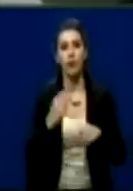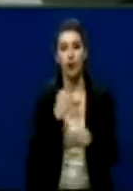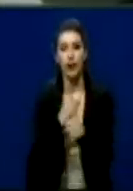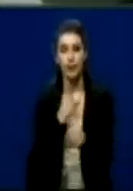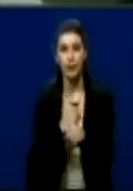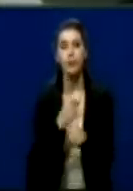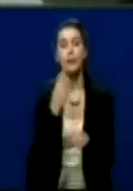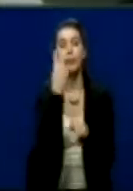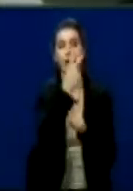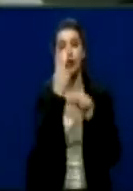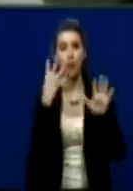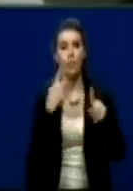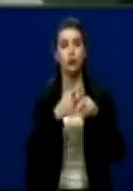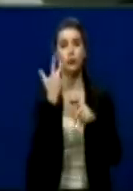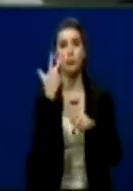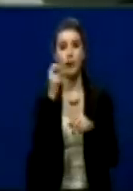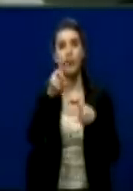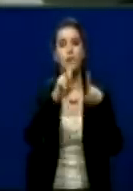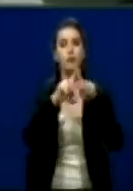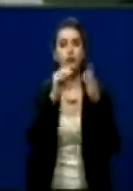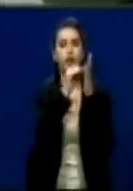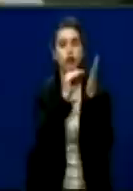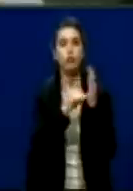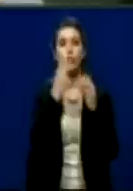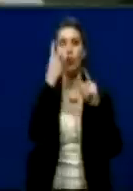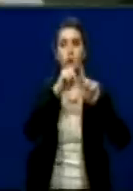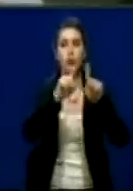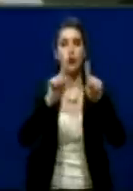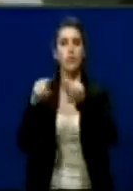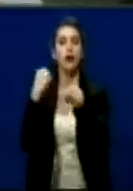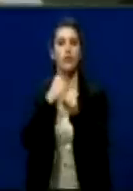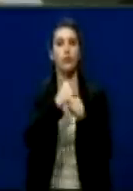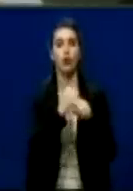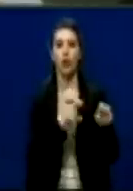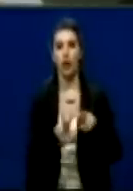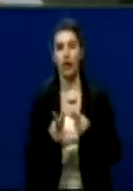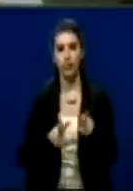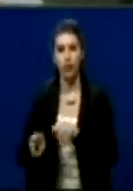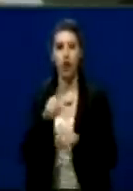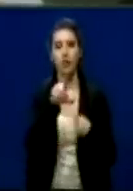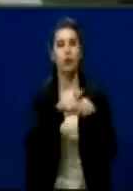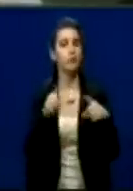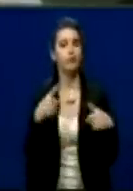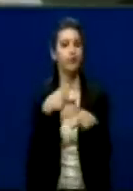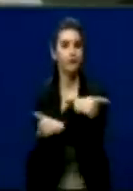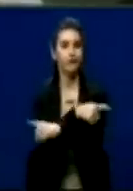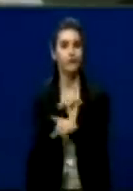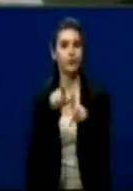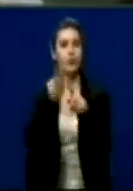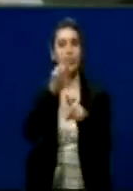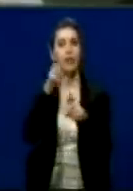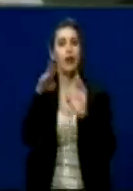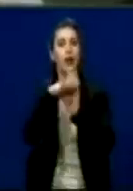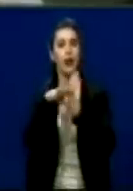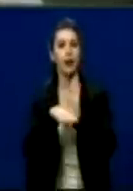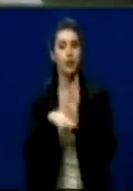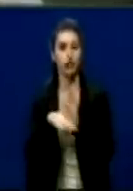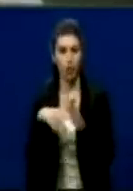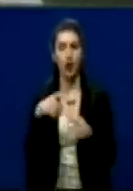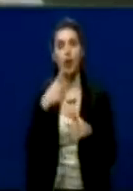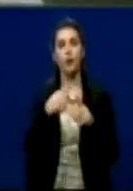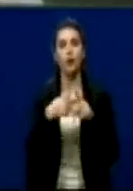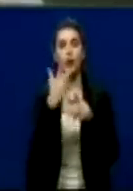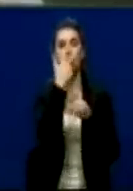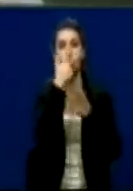dhe 30, ku janë të konceptuara dy format ushtrimit avokatis, e që kjo bjen kundështim e ligje tjera që janë fuqi, 36,